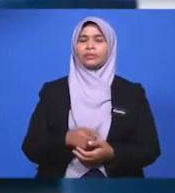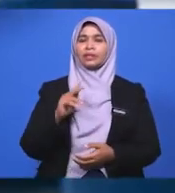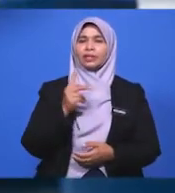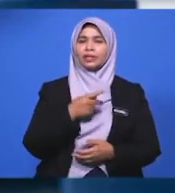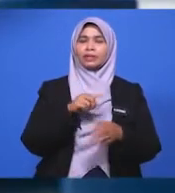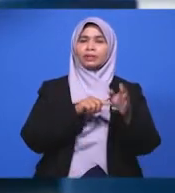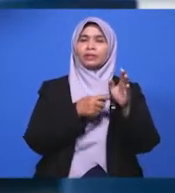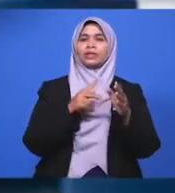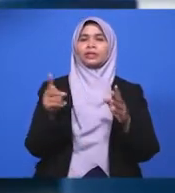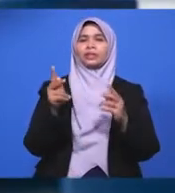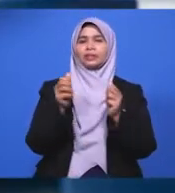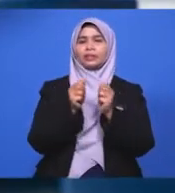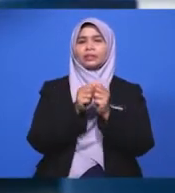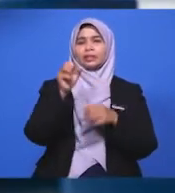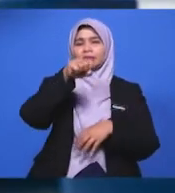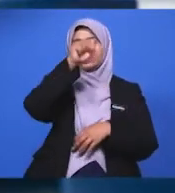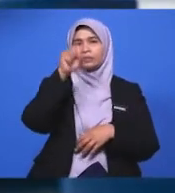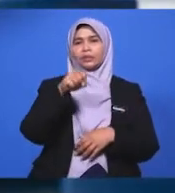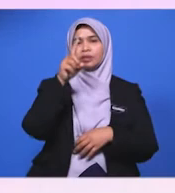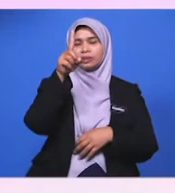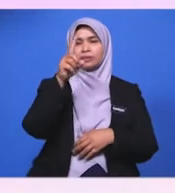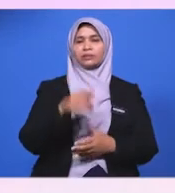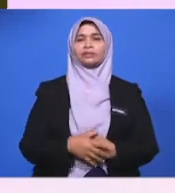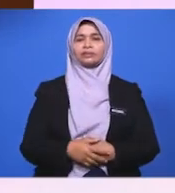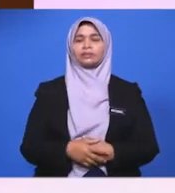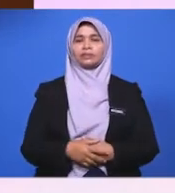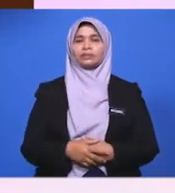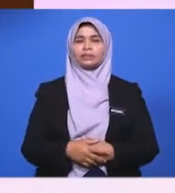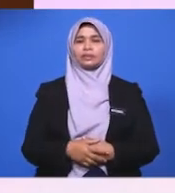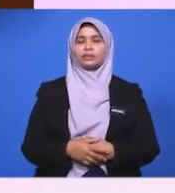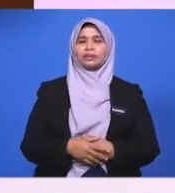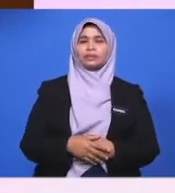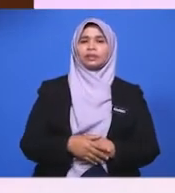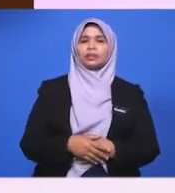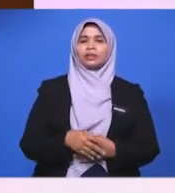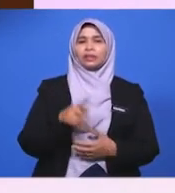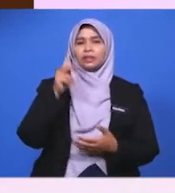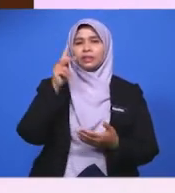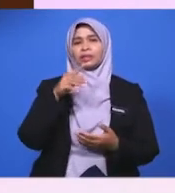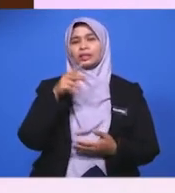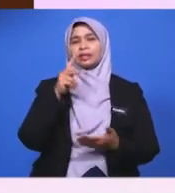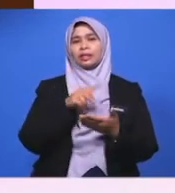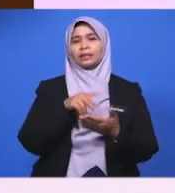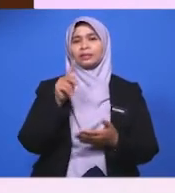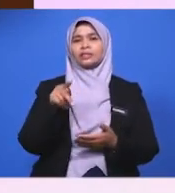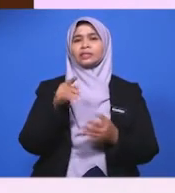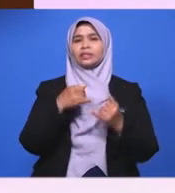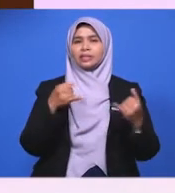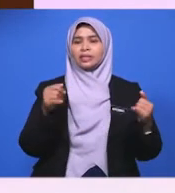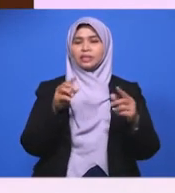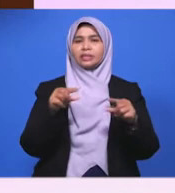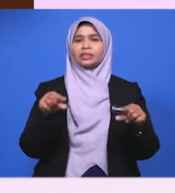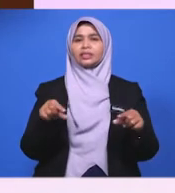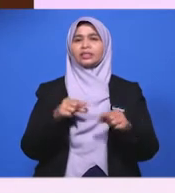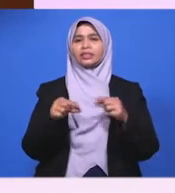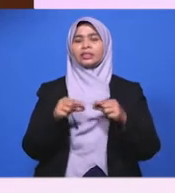Kita mulakan dengan soalan yang pertama. Kenal pasti jenis kegiatan ekonomi di